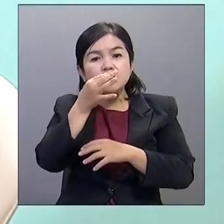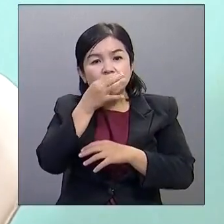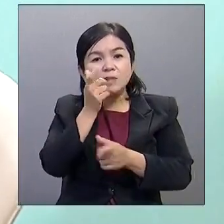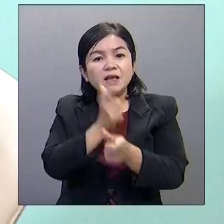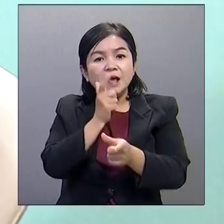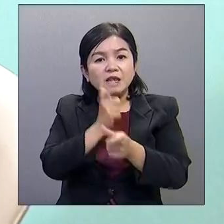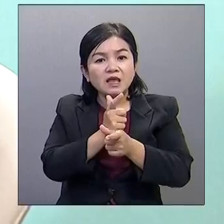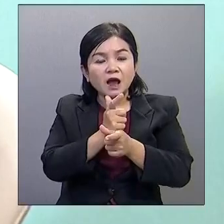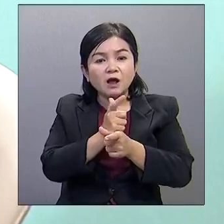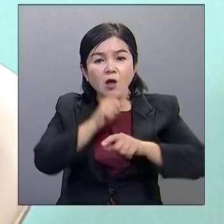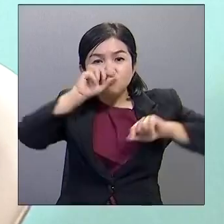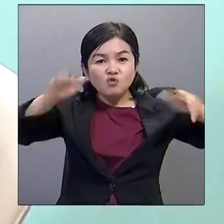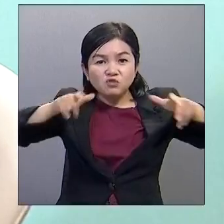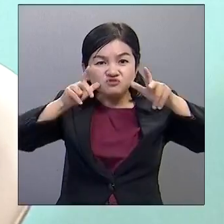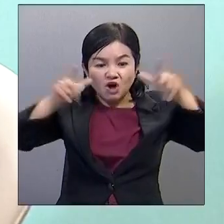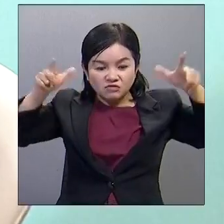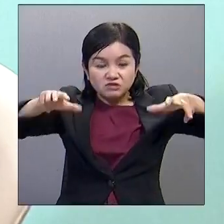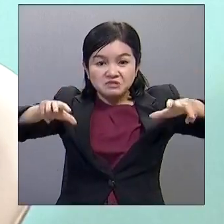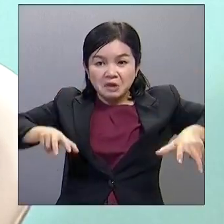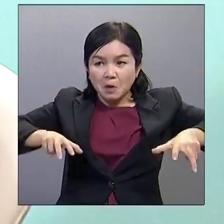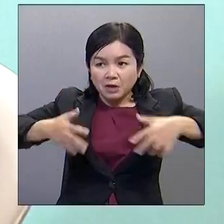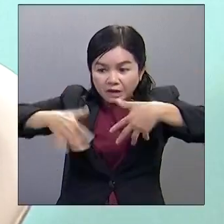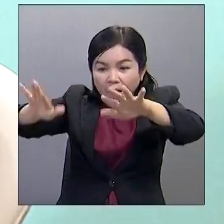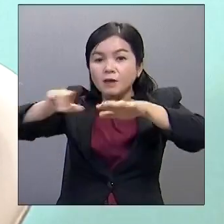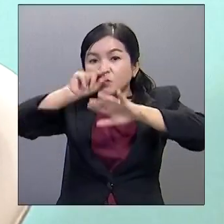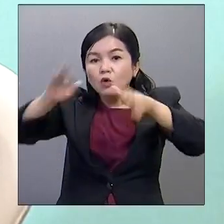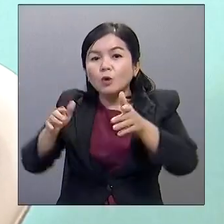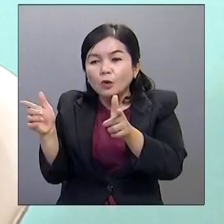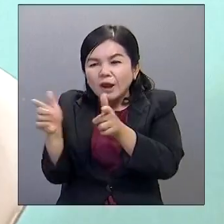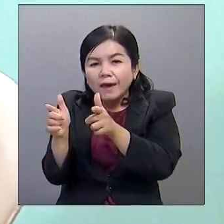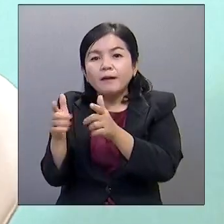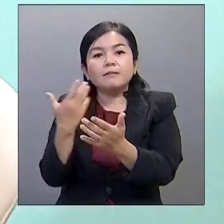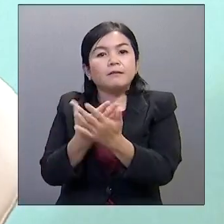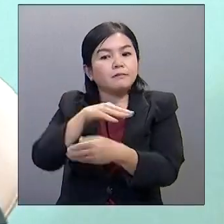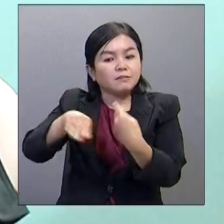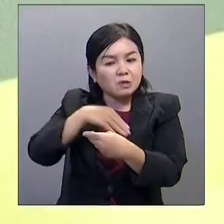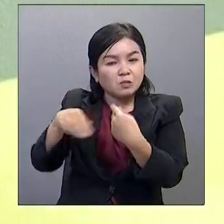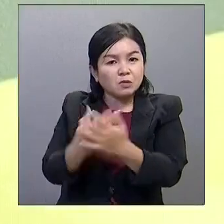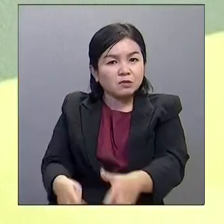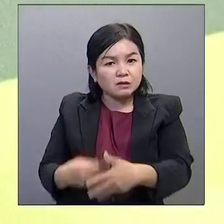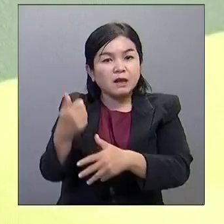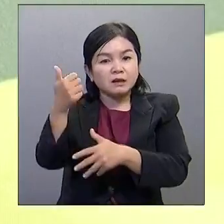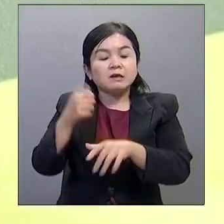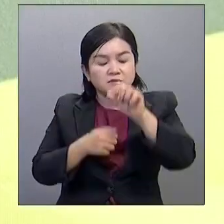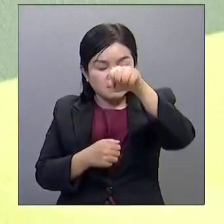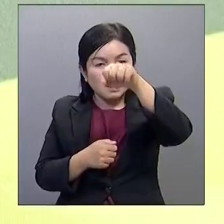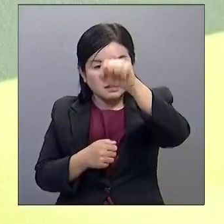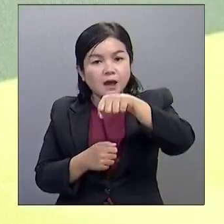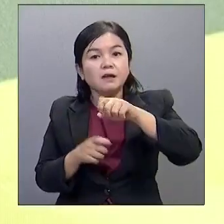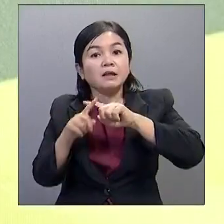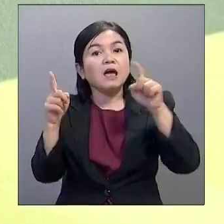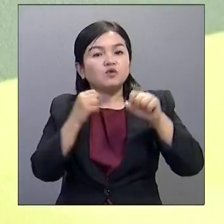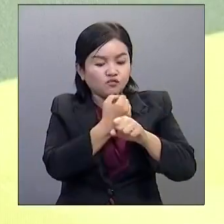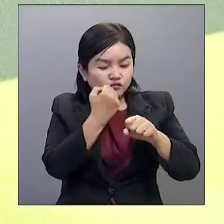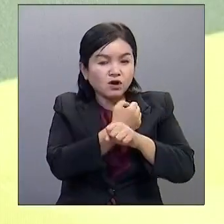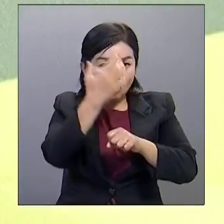ผู้ชมนะคะเคยนำเสนอแล้วเราก็ทำเป็นเล่นไปสร้างรายได้ได้ดีเลยนะคะ ถูกต้องแต่ใดๆเนี่ยก็คือจะต้องมีการฝึกกันนะคะ